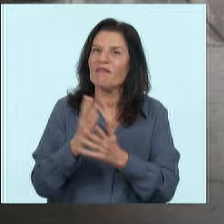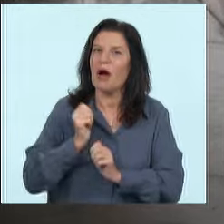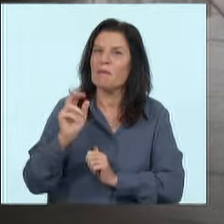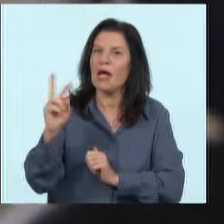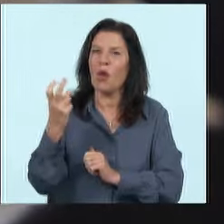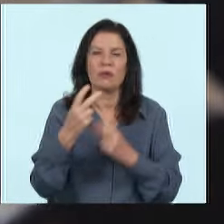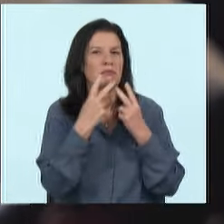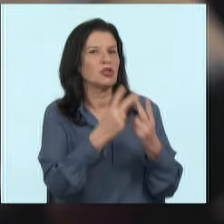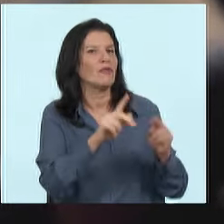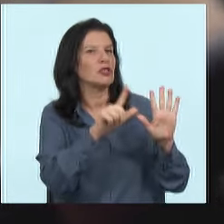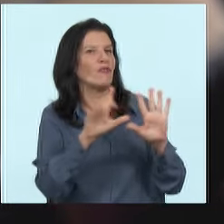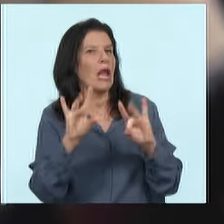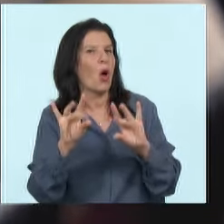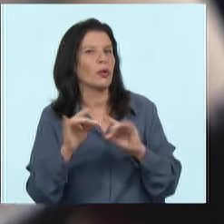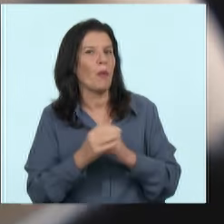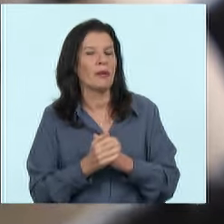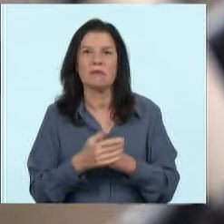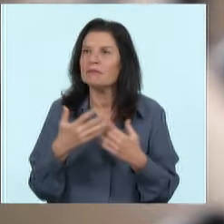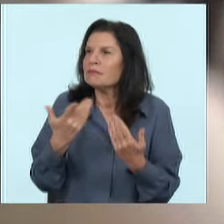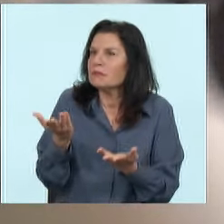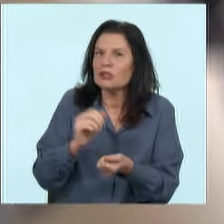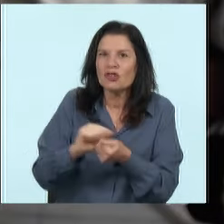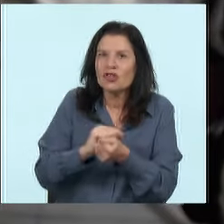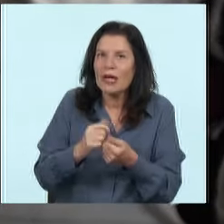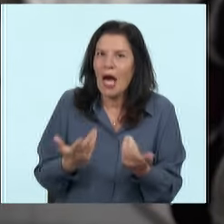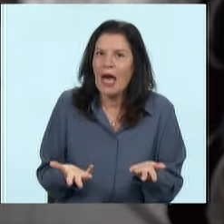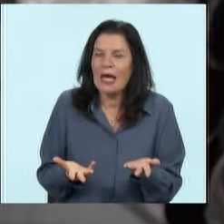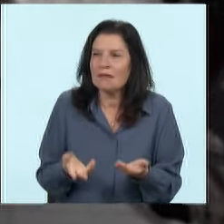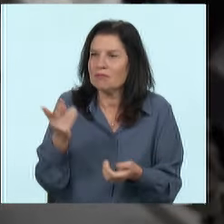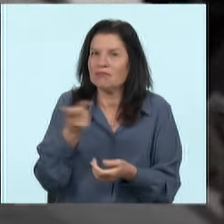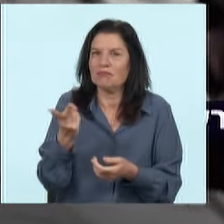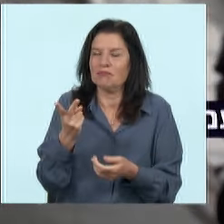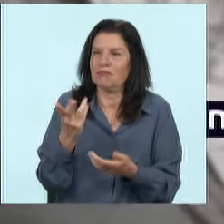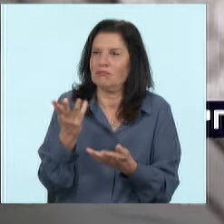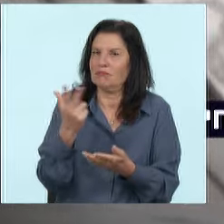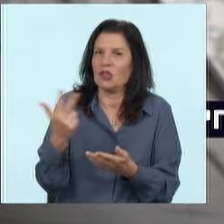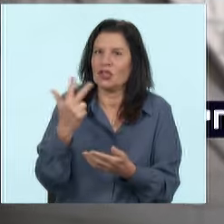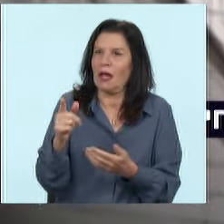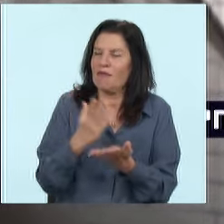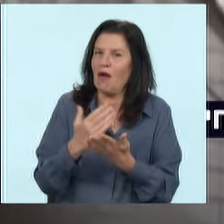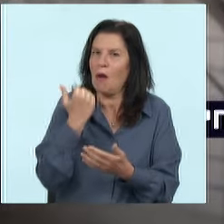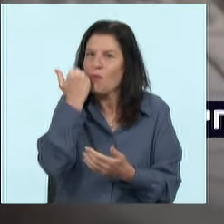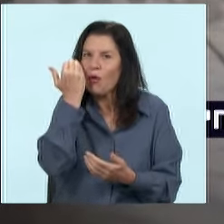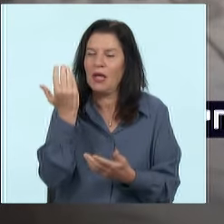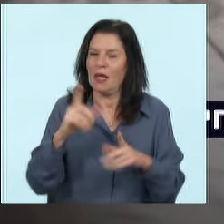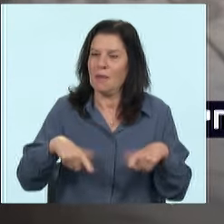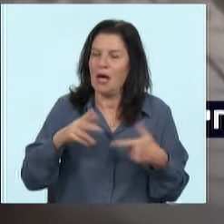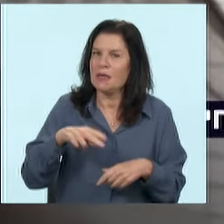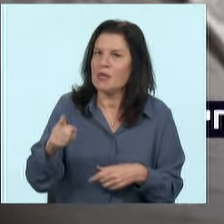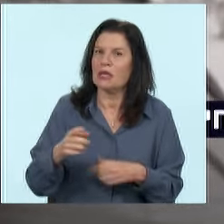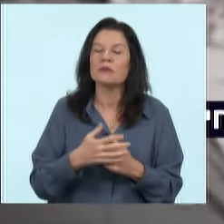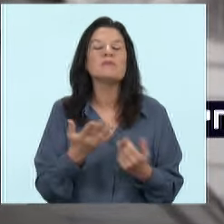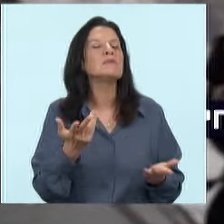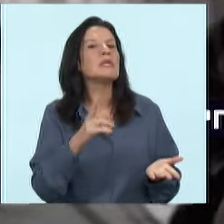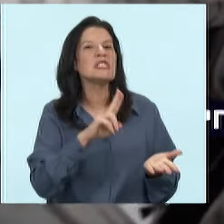אין שחיקה, אין, בסוף אתם כאילו אנשים בוגרים עם חיים משלכם. לא תמיד זה פשוט, אבל המחיר הוא שווה, זה זכות גדולה